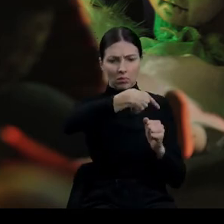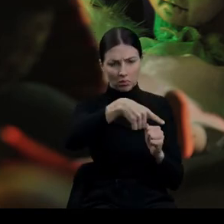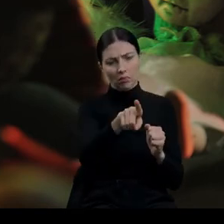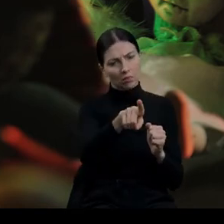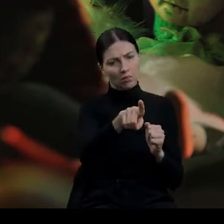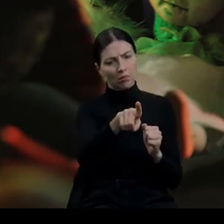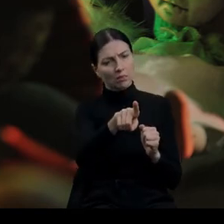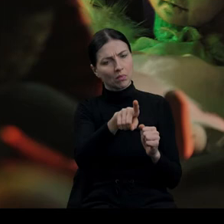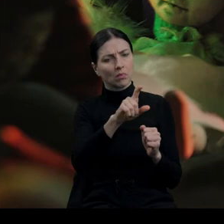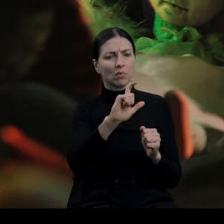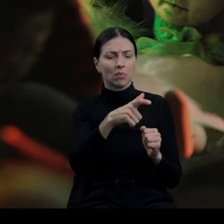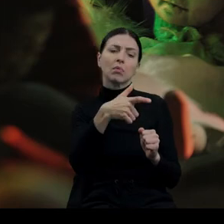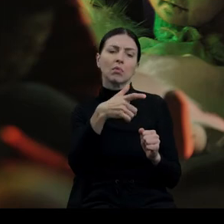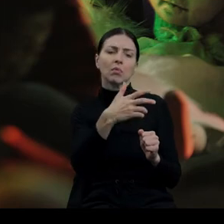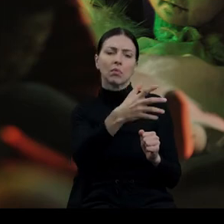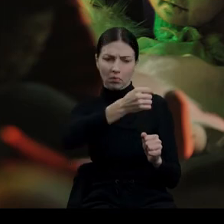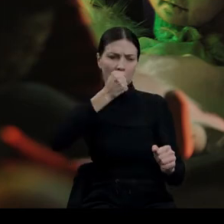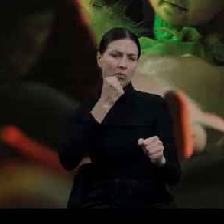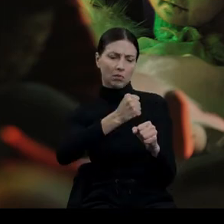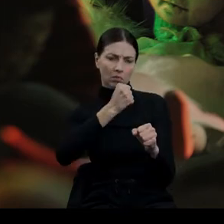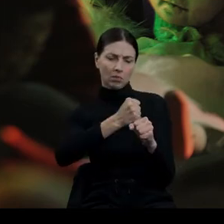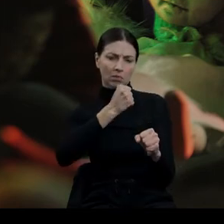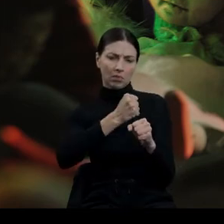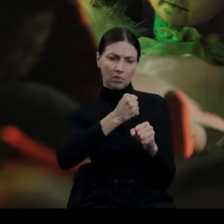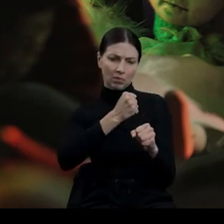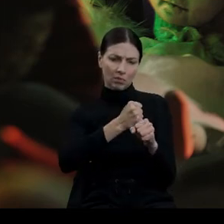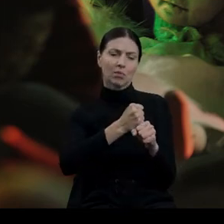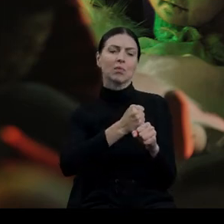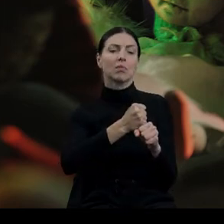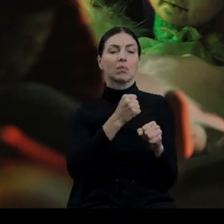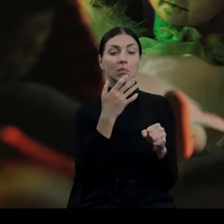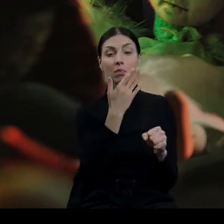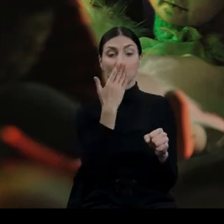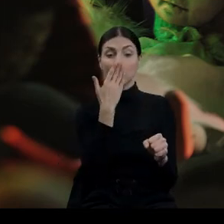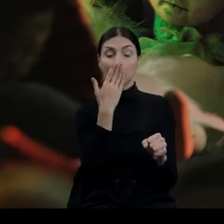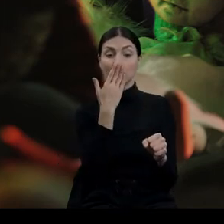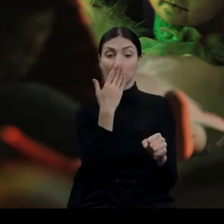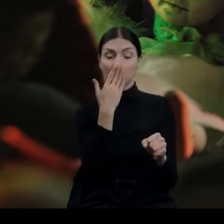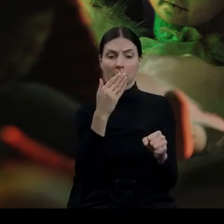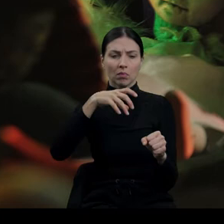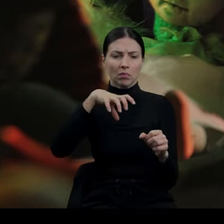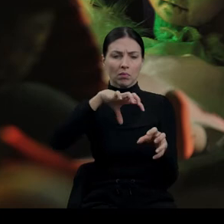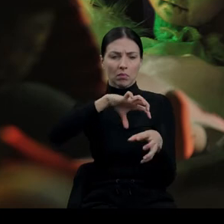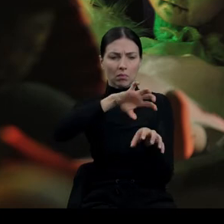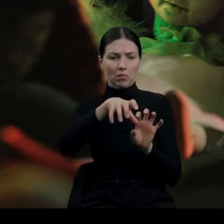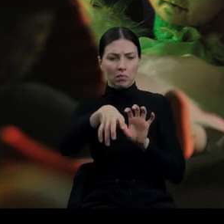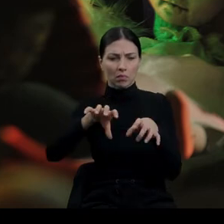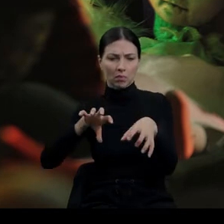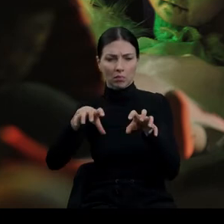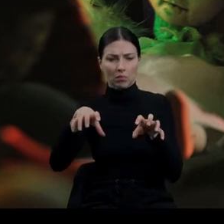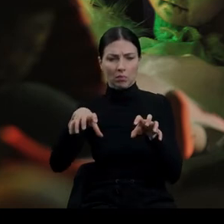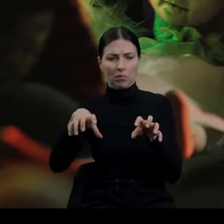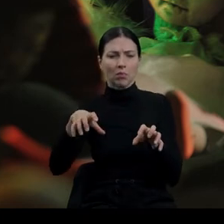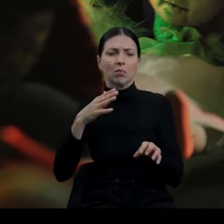aktor jakby zaczyna się inaczej zachowywać, i jest to według mnie jak najbardziej reżyserska uwaga, czy